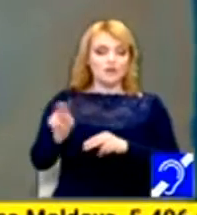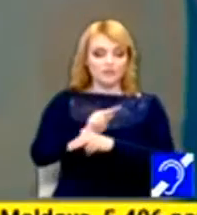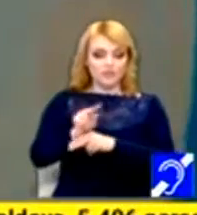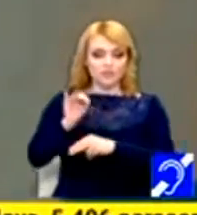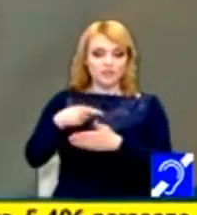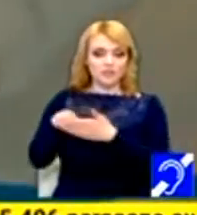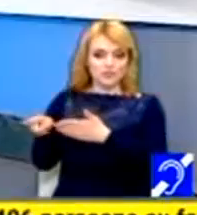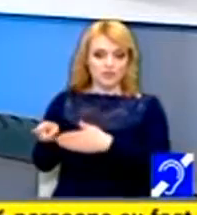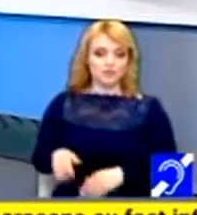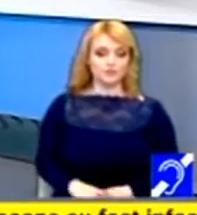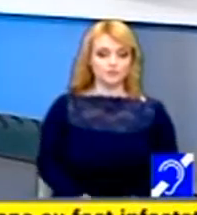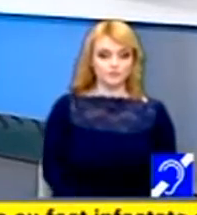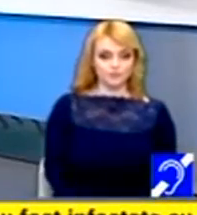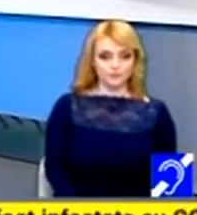vindecați.